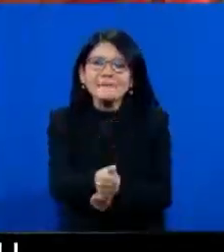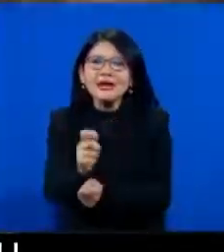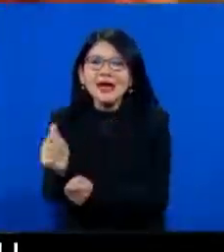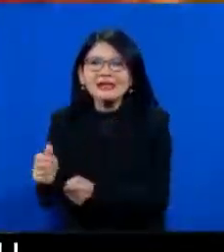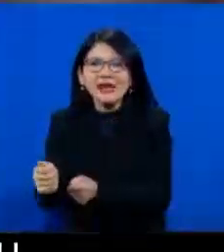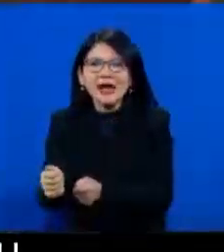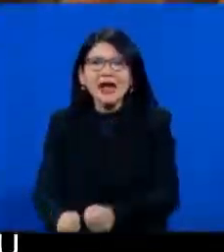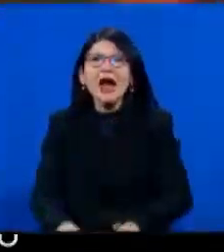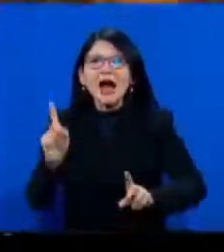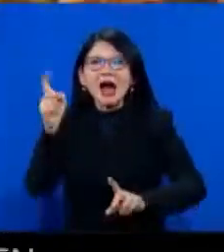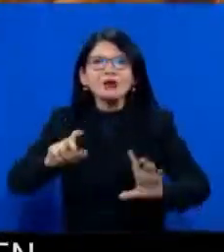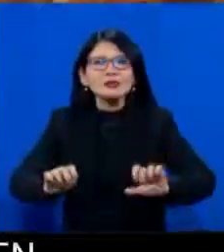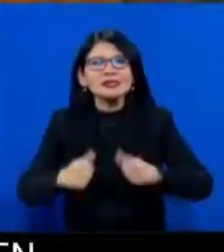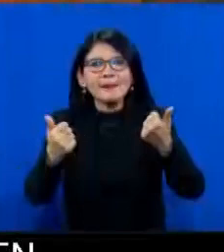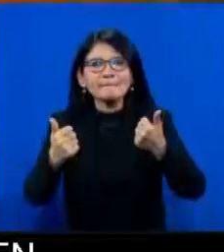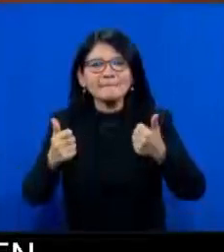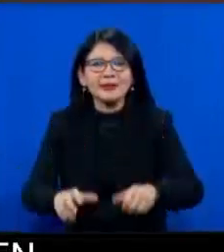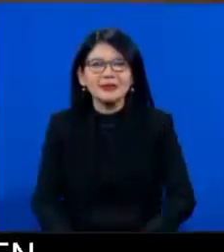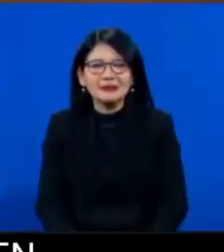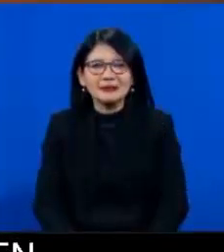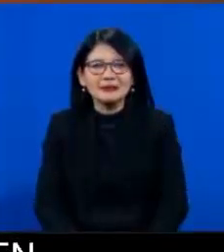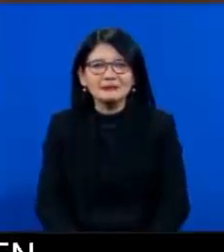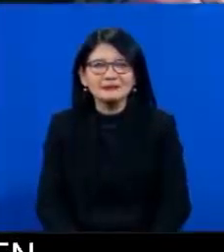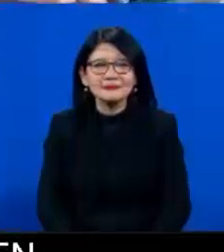setiap saat jika bahan habis.